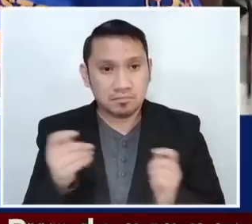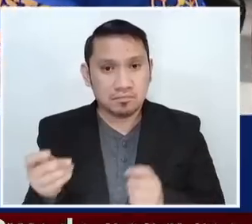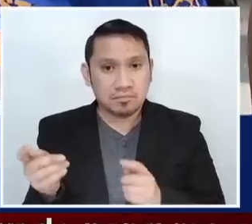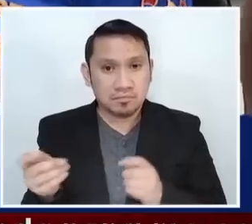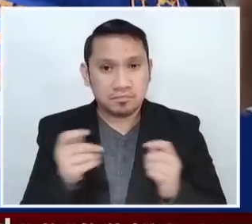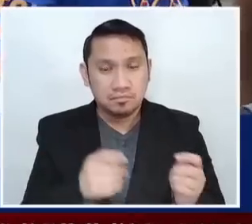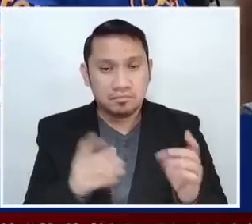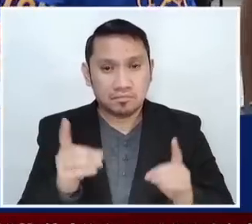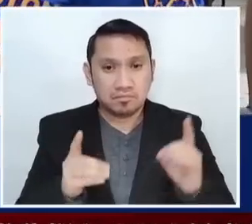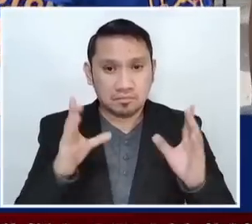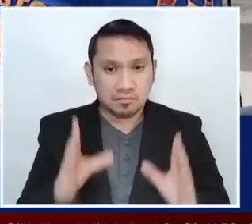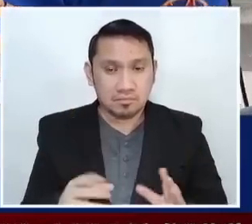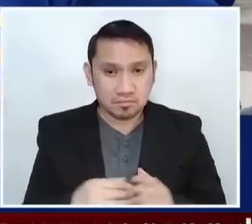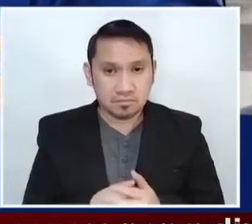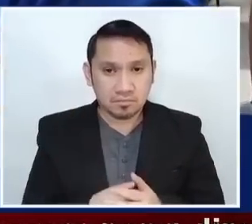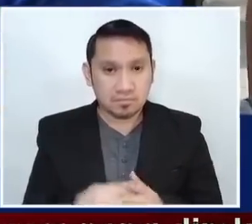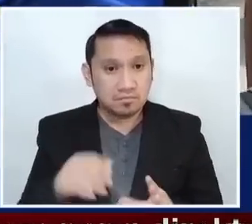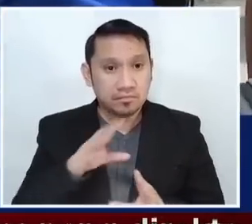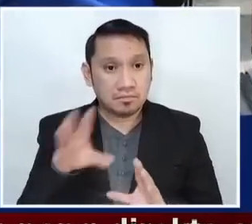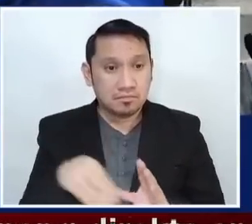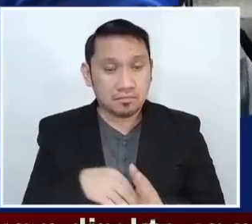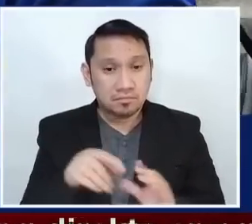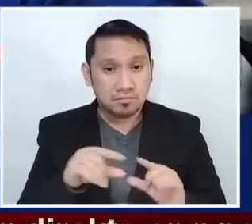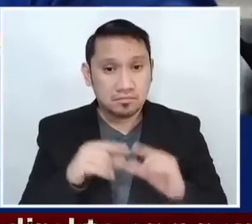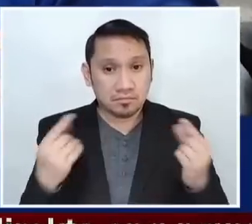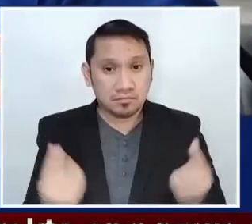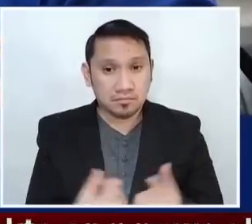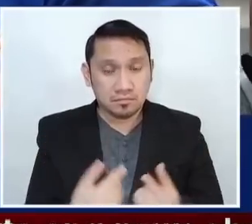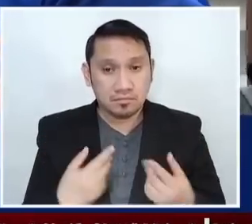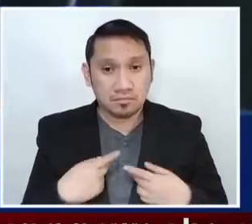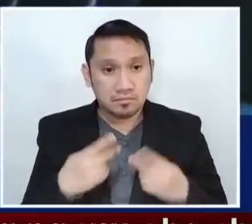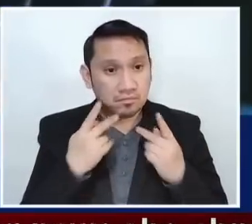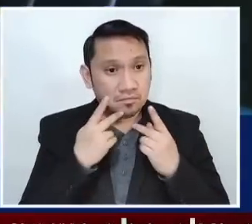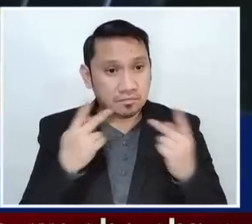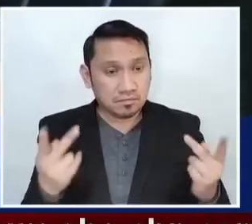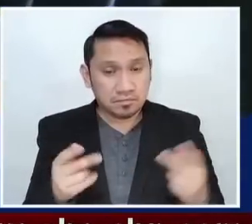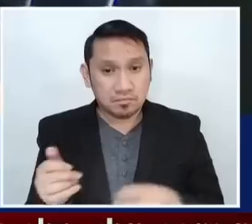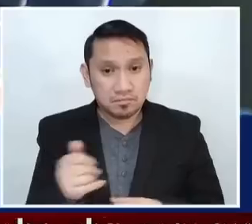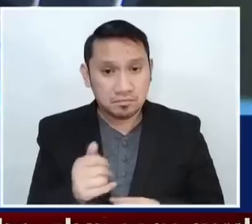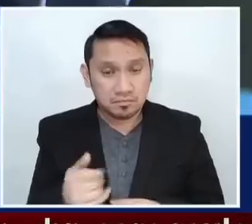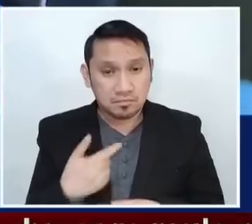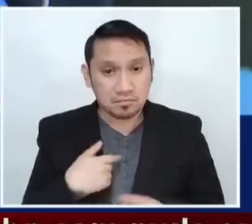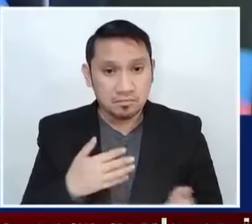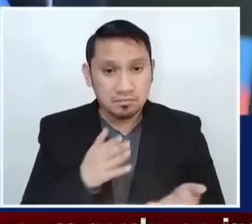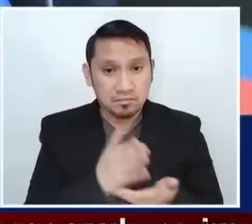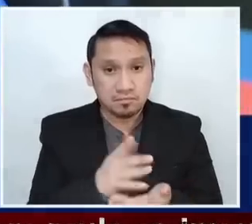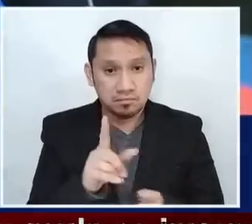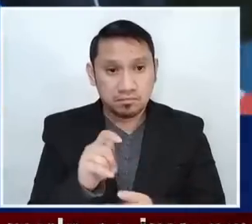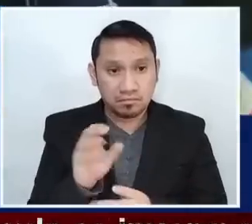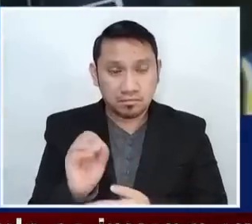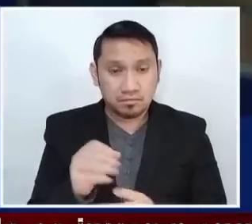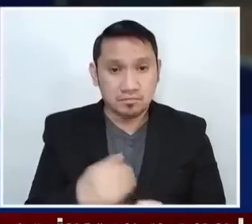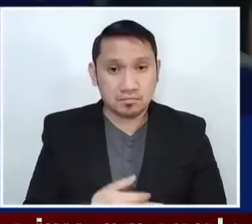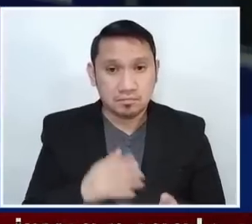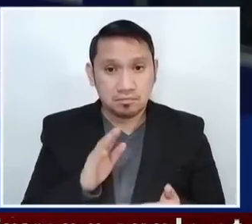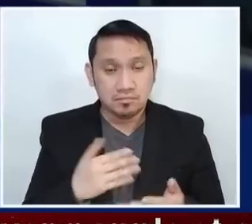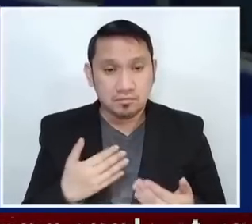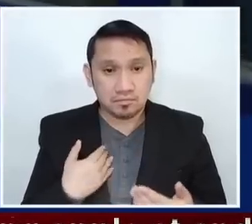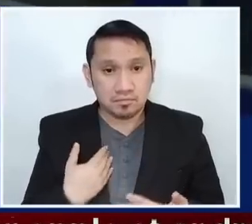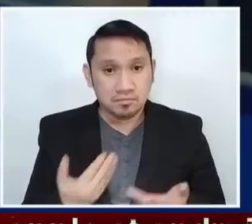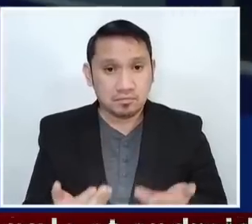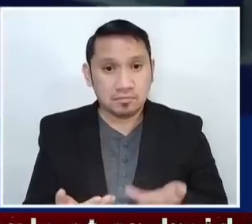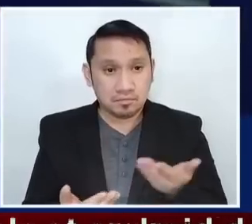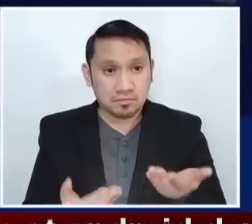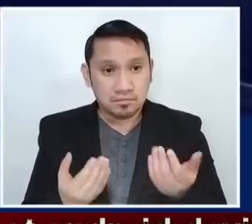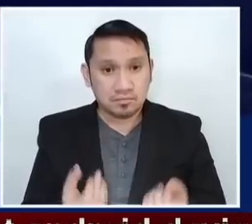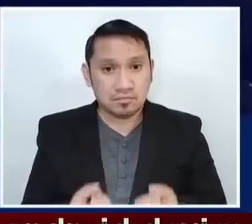driver. Kasama si Luisa sa grupo ng iba't ibang pampublikong sasakyan na nagpunta sa LTO para maghain ng mga